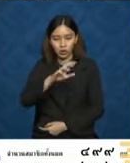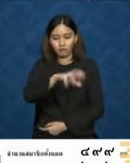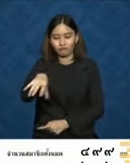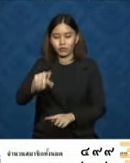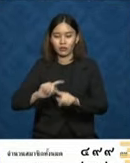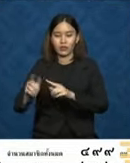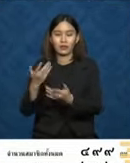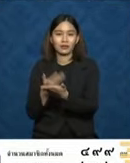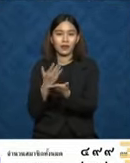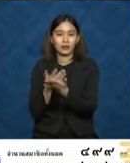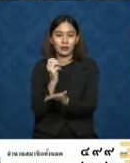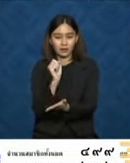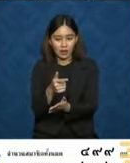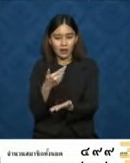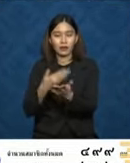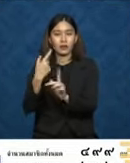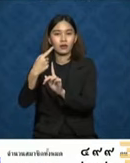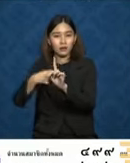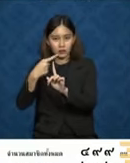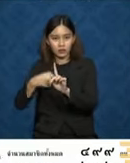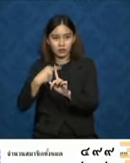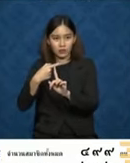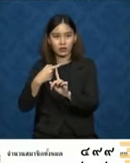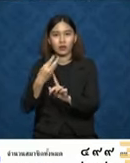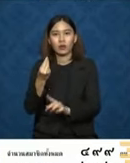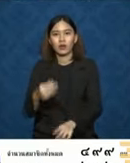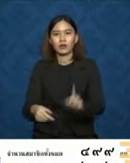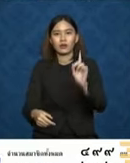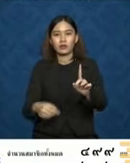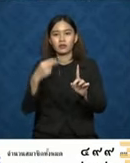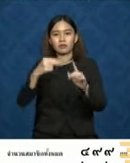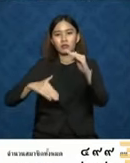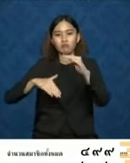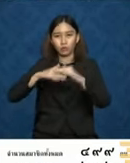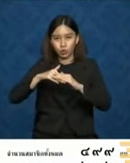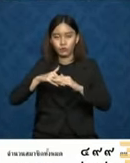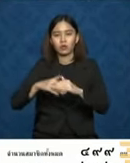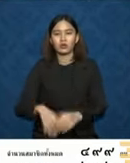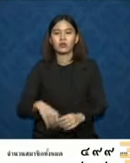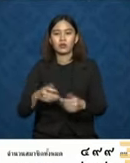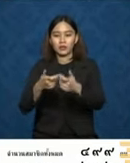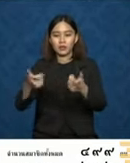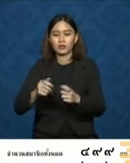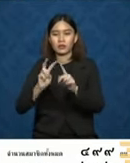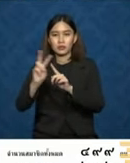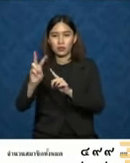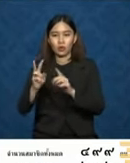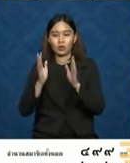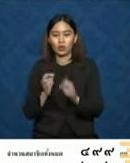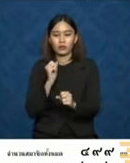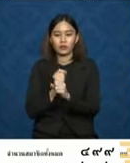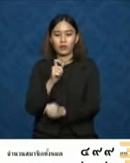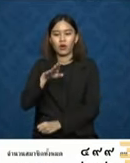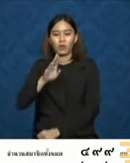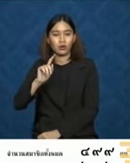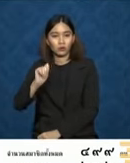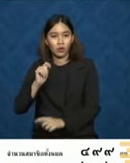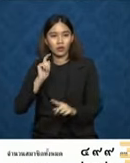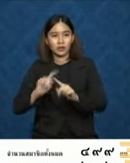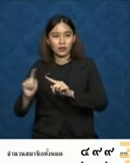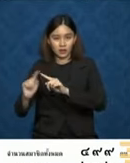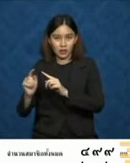รับอัตราค่าตอบแทนพนักงานจ้างอัตราเดือนละไม่ถึง 10,000บาทฉบับที่ 2พนักงานส่วนท้องถิ่นลูกจ้างและค่า